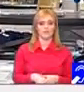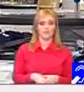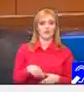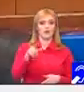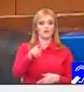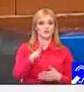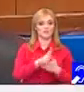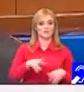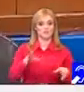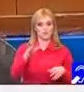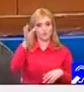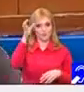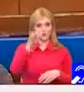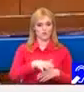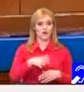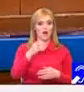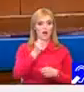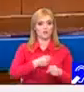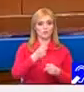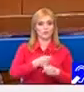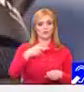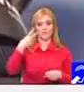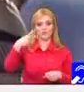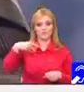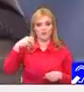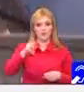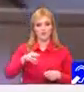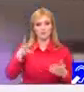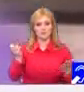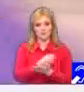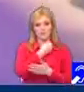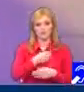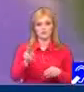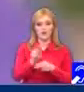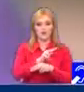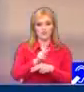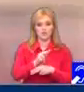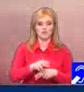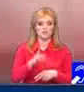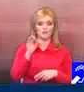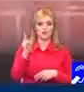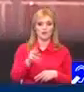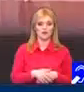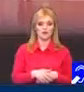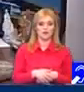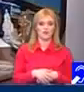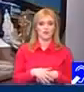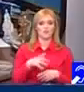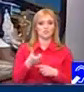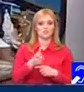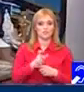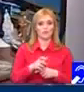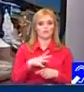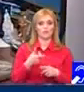Chimistul și profesorul Aurelian Gulea a lucrat aproape 2 decenii la identificarea moleculei numită și anticancer. Cel mai mult ce m-a deranjat că